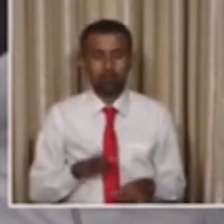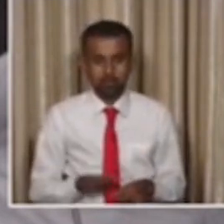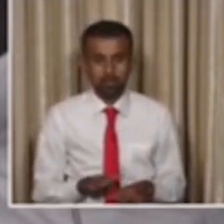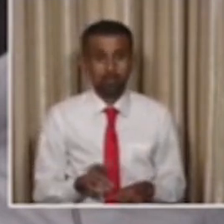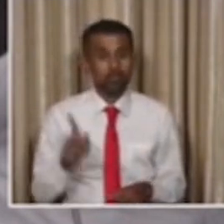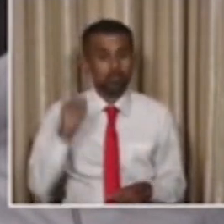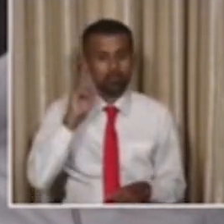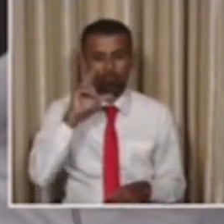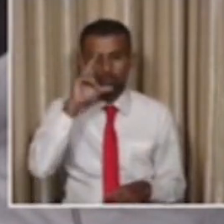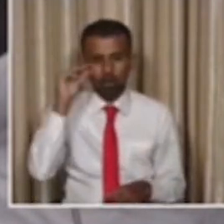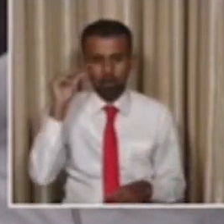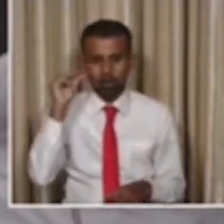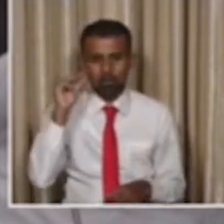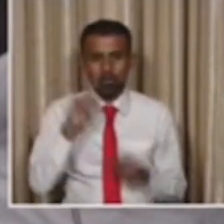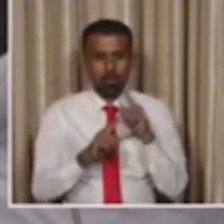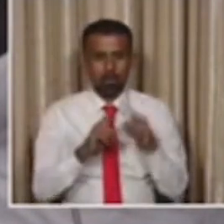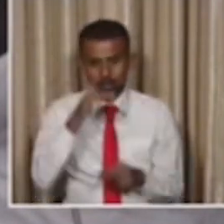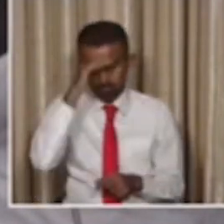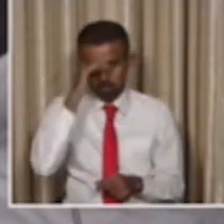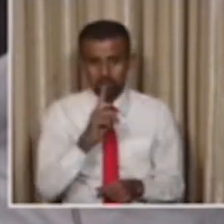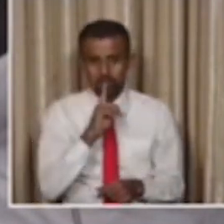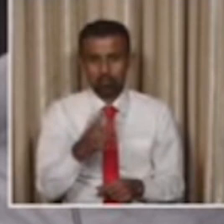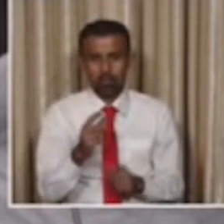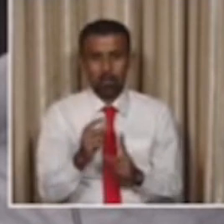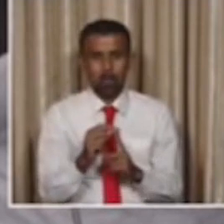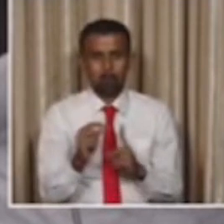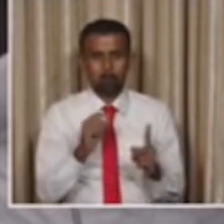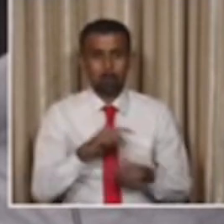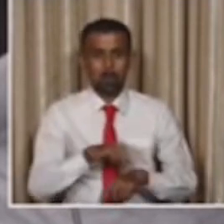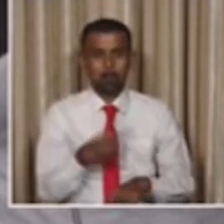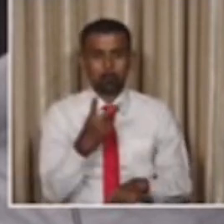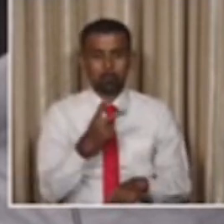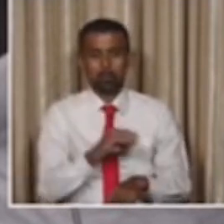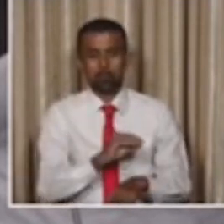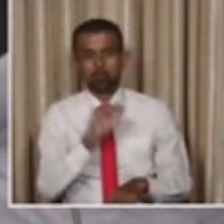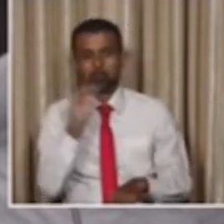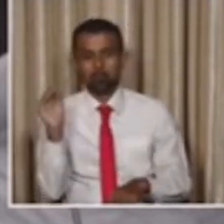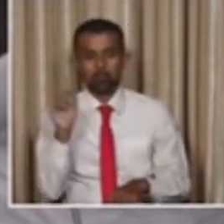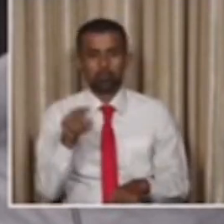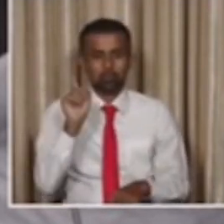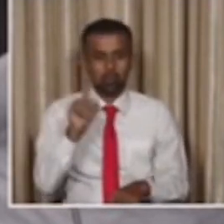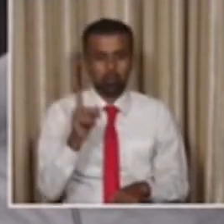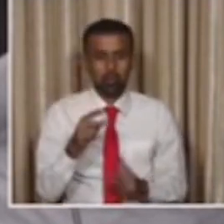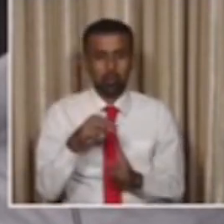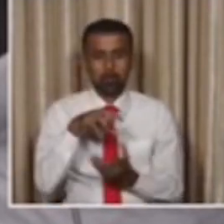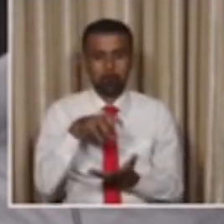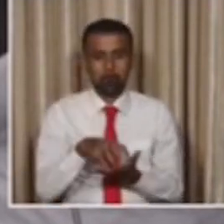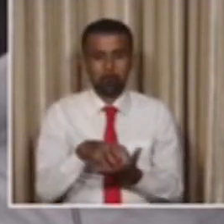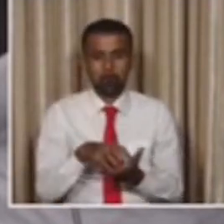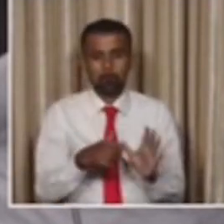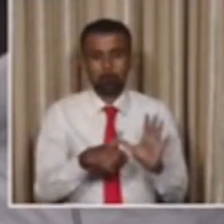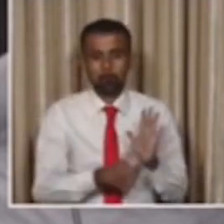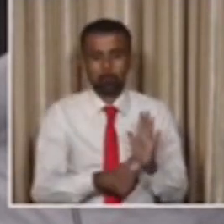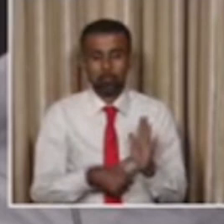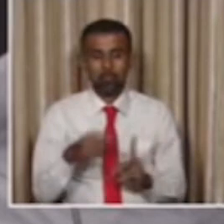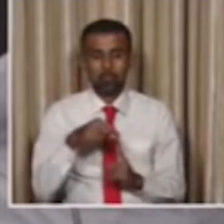එදා රාත්‍රියේ කතානායකතුමාට කියලා පාර්ලිමේන්තුව පය දෙකක් කල් දාලා සම්මත කරපු පළාත් සභා පනත නිසායි අද